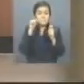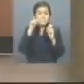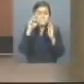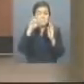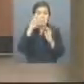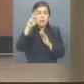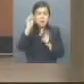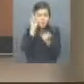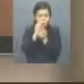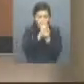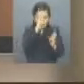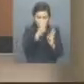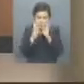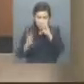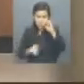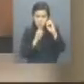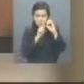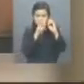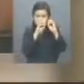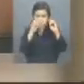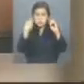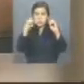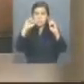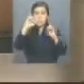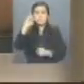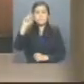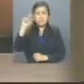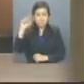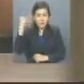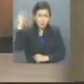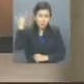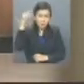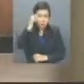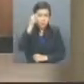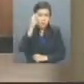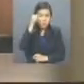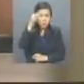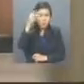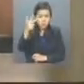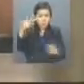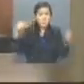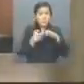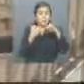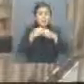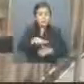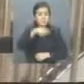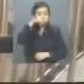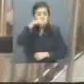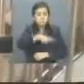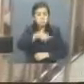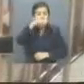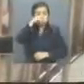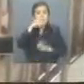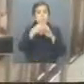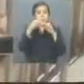อนที่เกินค่ามาตรฐานในช่วง 2-3 วันที่ผ่านมาทำให้เด็กเหล่านี้ป่วยเป็นโรคระบบทางเดินหายใจแล้วมากกว่าร้อยละ